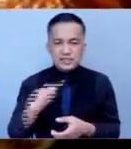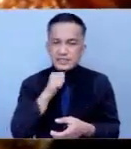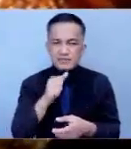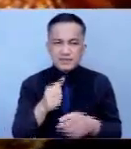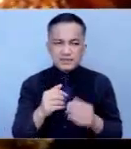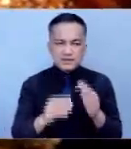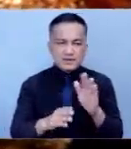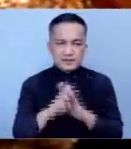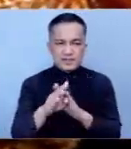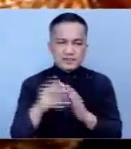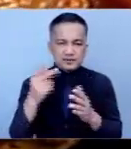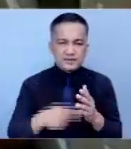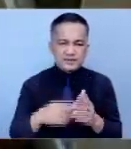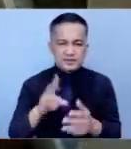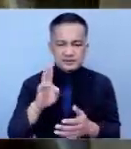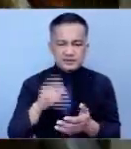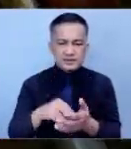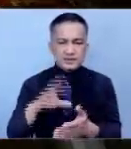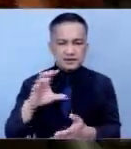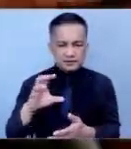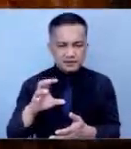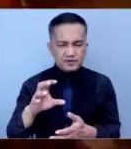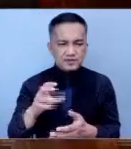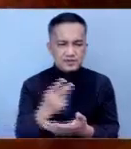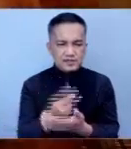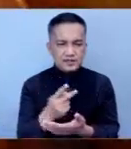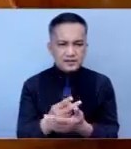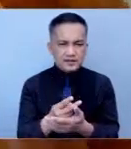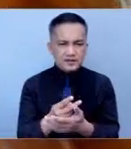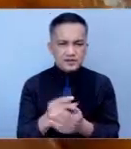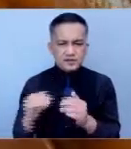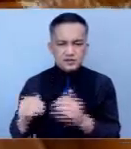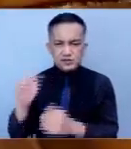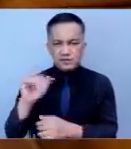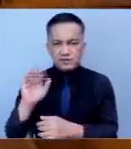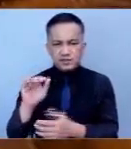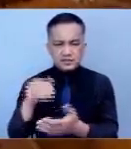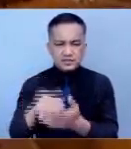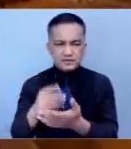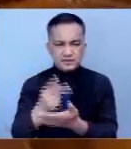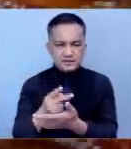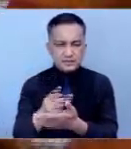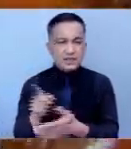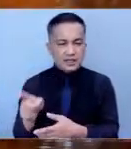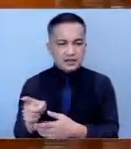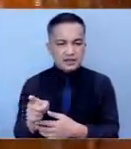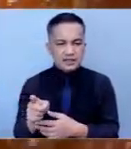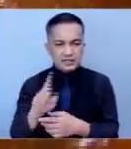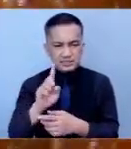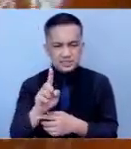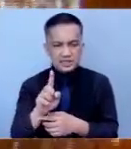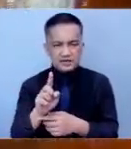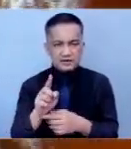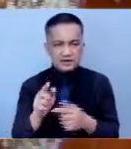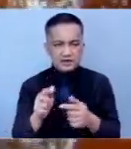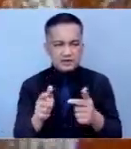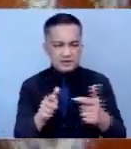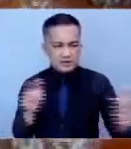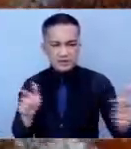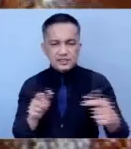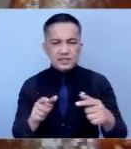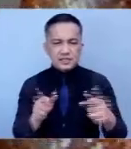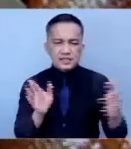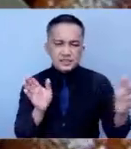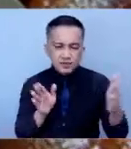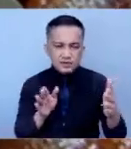presyo ngayon. 7,500 pesos hanggang 15,000 pesos pa rin ang isang buong lechon sa La Loma, depende